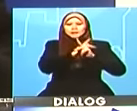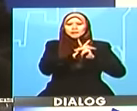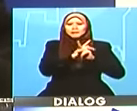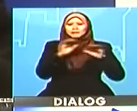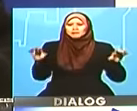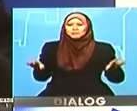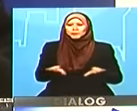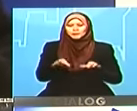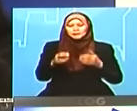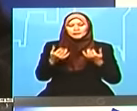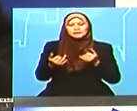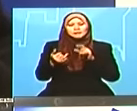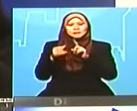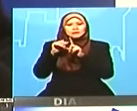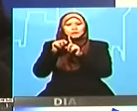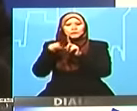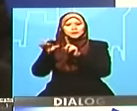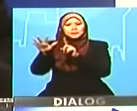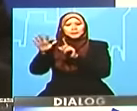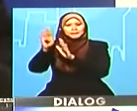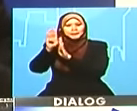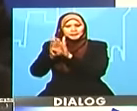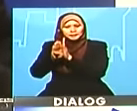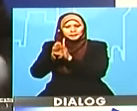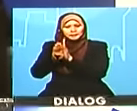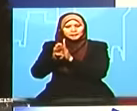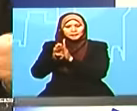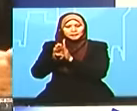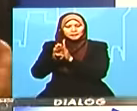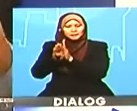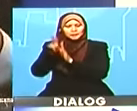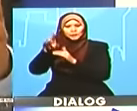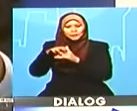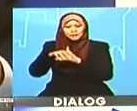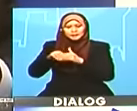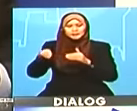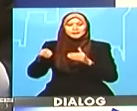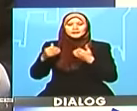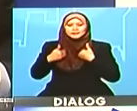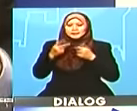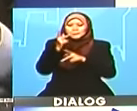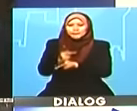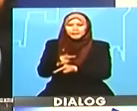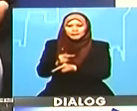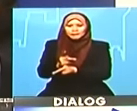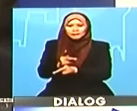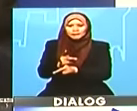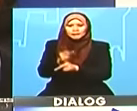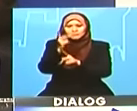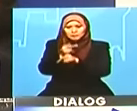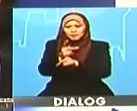Kita ada 1.5 bilion US dollars. Hmm. Yang ini adalah wang yang saya kata tadi, okay, kita letak di situ. Hmm.